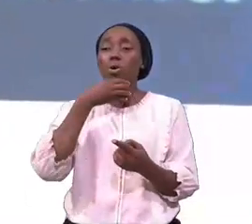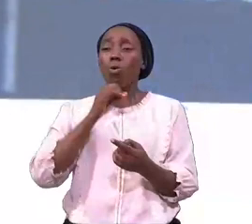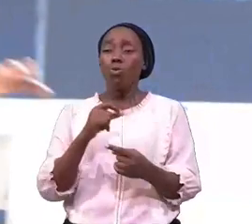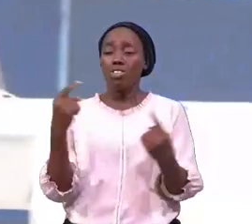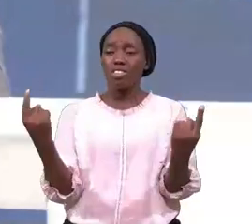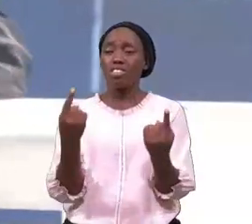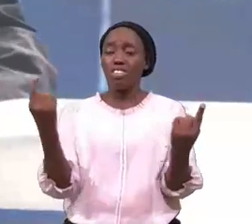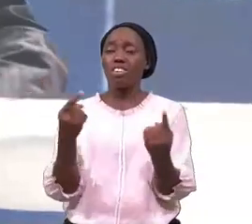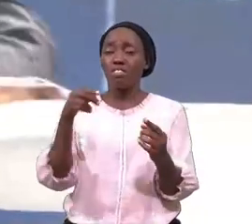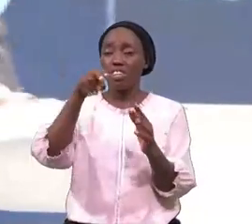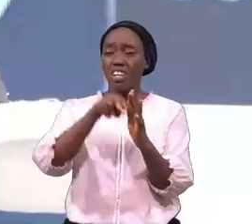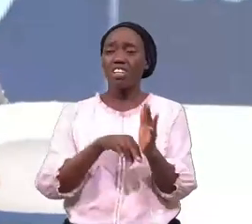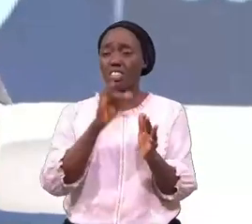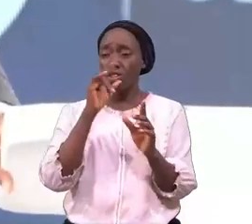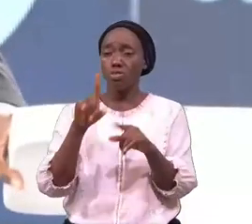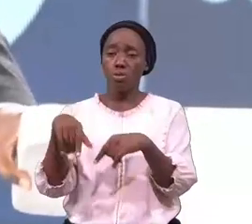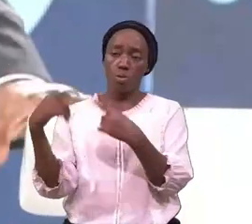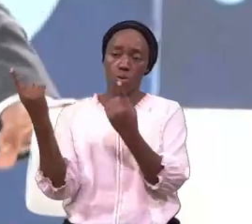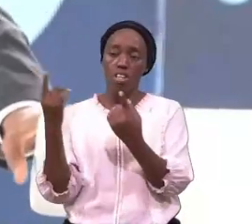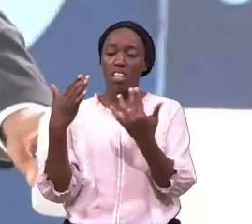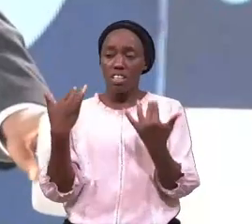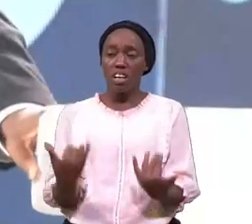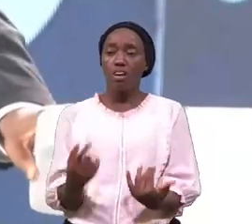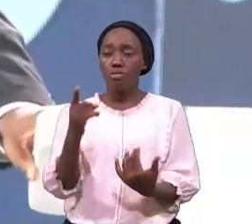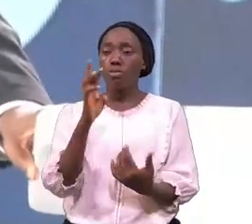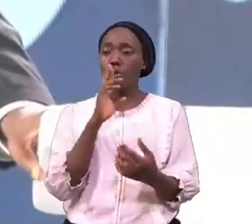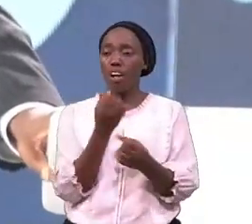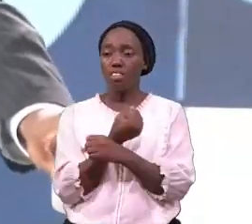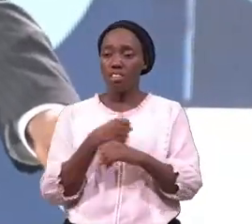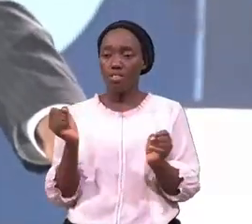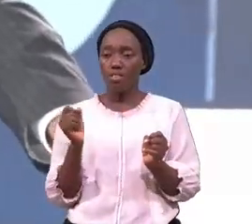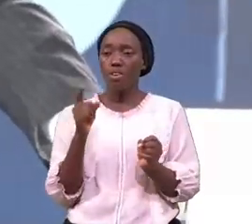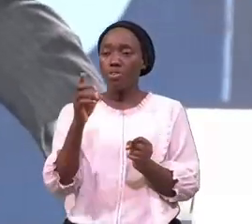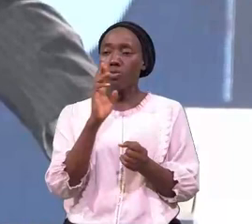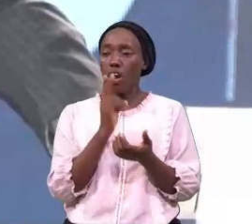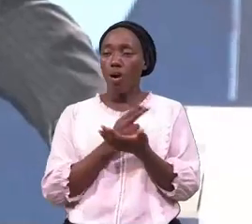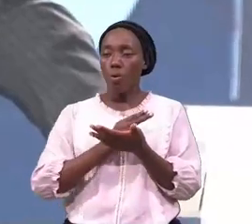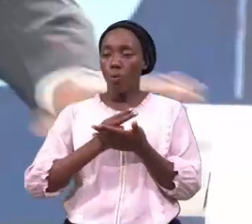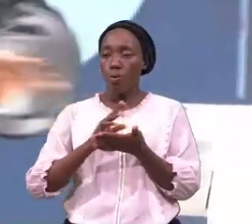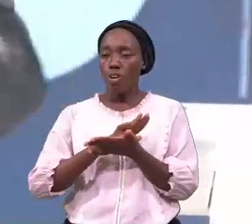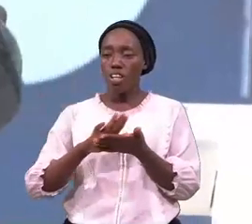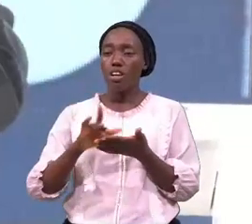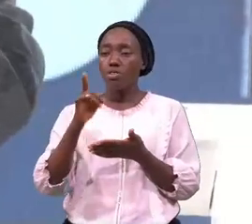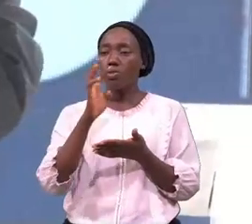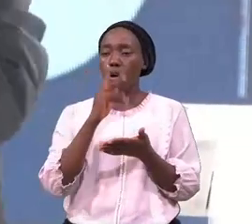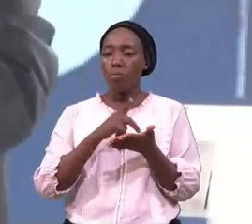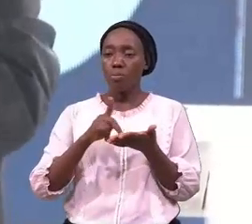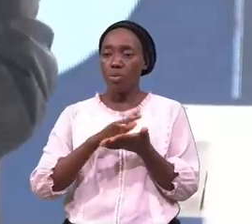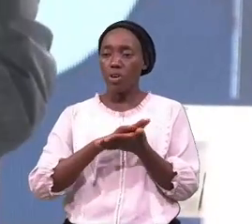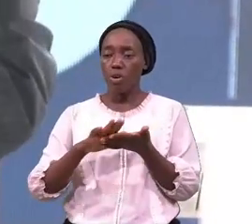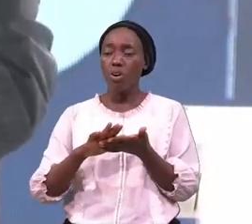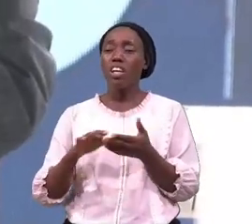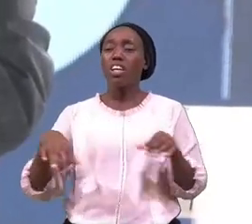quand l'ancienne vie pécheresse est ôtée, et vous êtes maintenant sauvé, vous êtes saint, vous êtes pur,